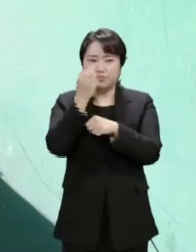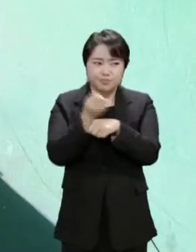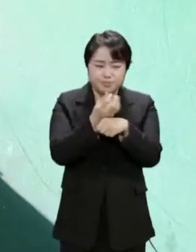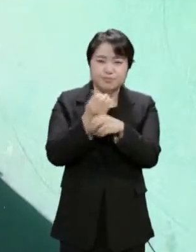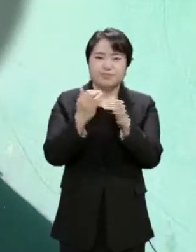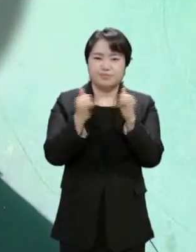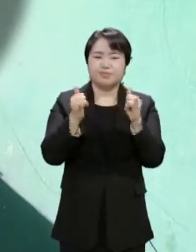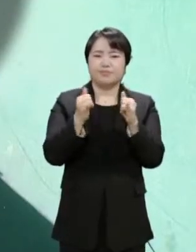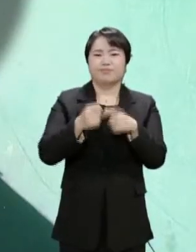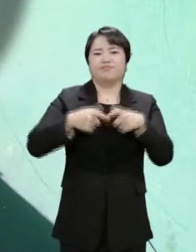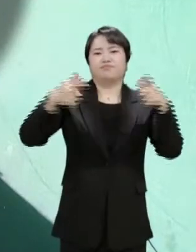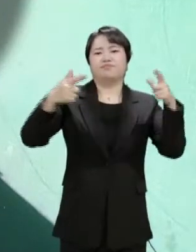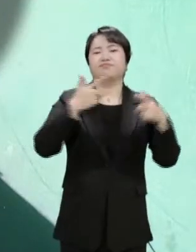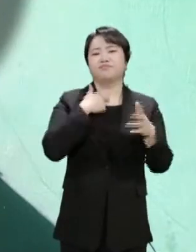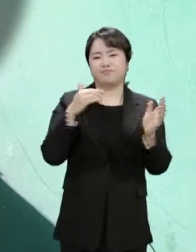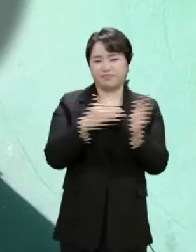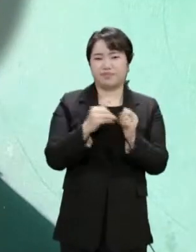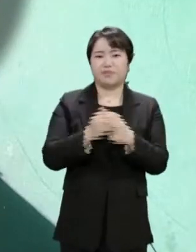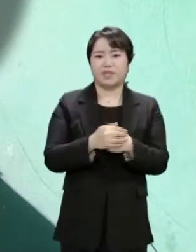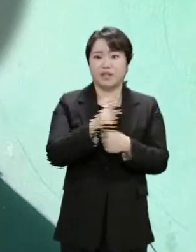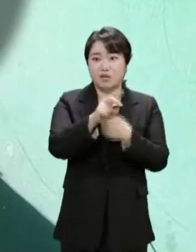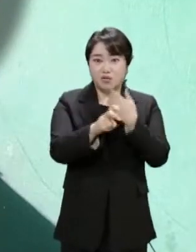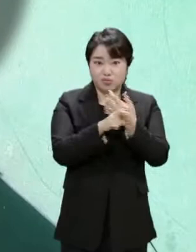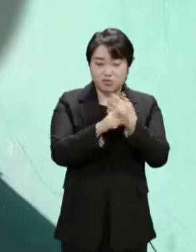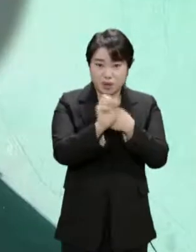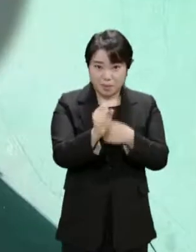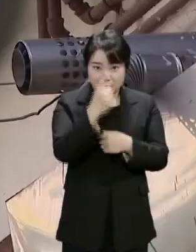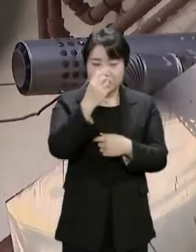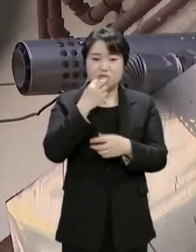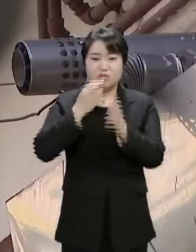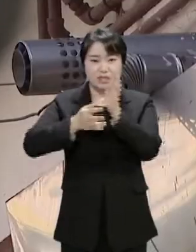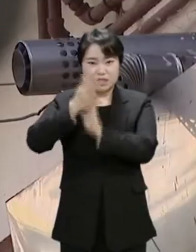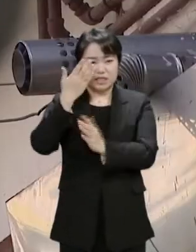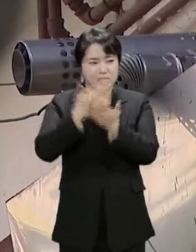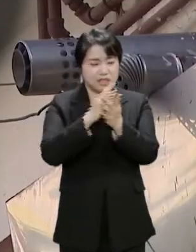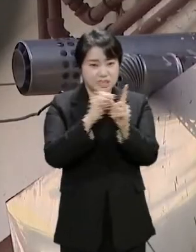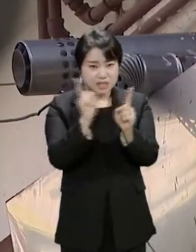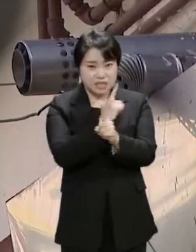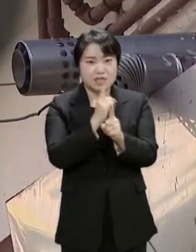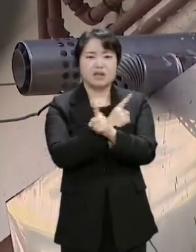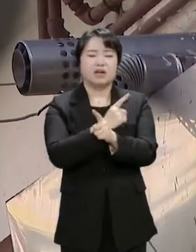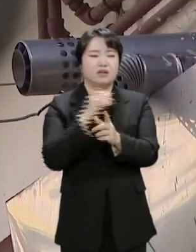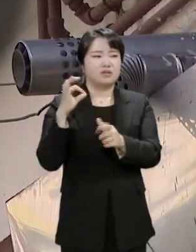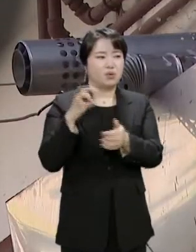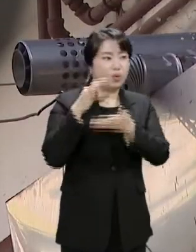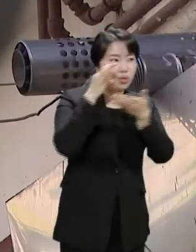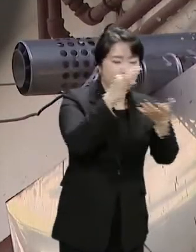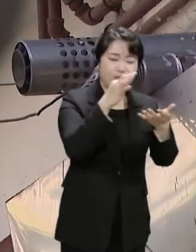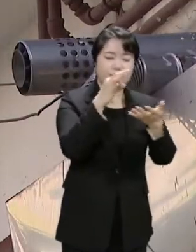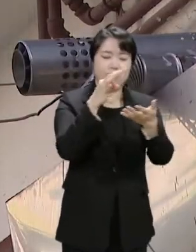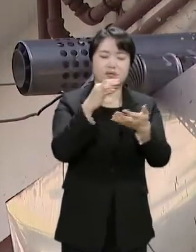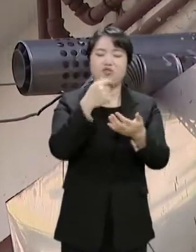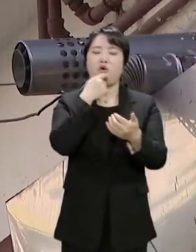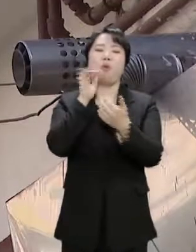왔습니다. 하지만 서울시는 불법이란 이유만으로 주거환경 개선 핵심인 각금 지원을 거부했습니다.